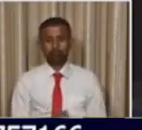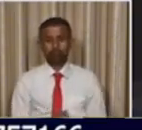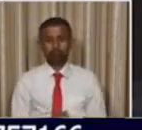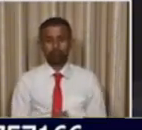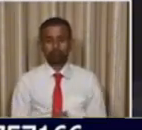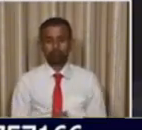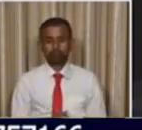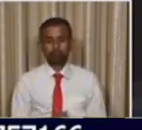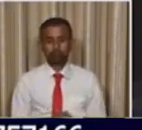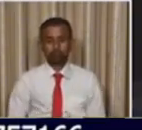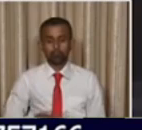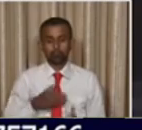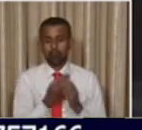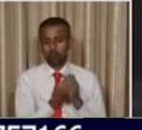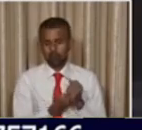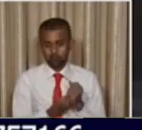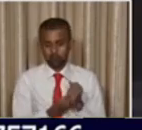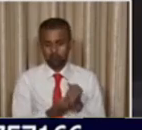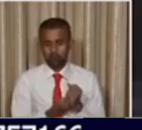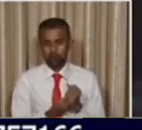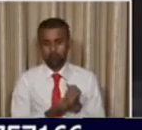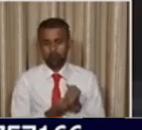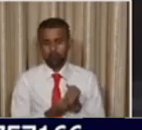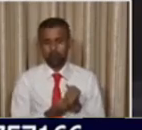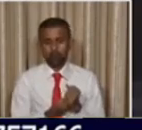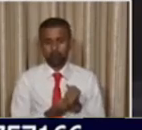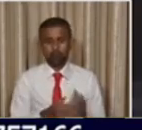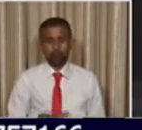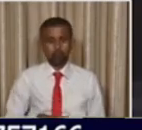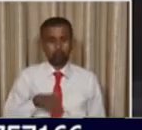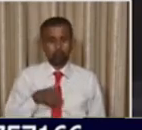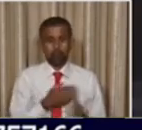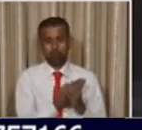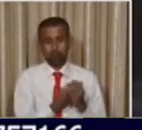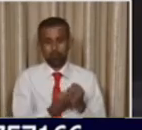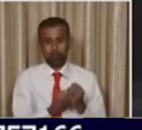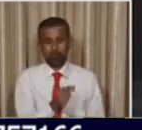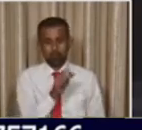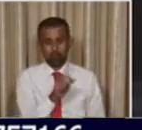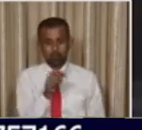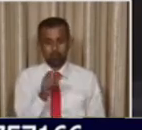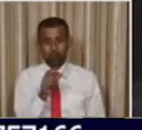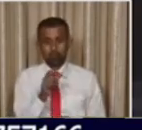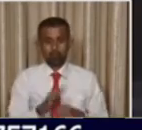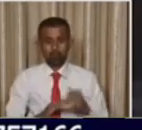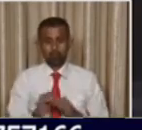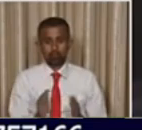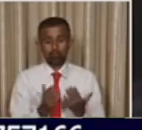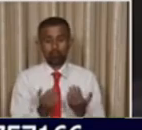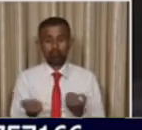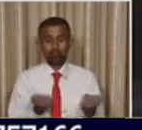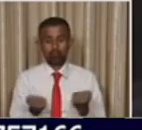பெரும்பான்மையின சமூகத்தை சேர்ந்த காடையர்கள் என்று சொல்லப்படுகின்றவர்கள் வாகனங்களில் ஏற்றுக்கொண்டு செல்லப்பட்டு இவ்வாறான படுகொலைகள்